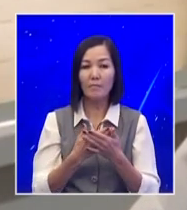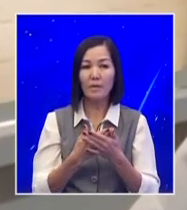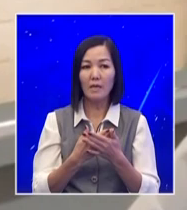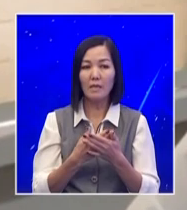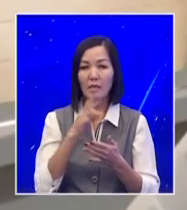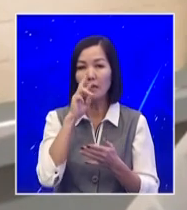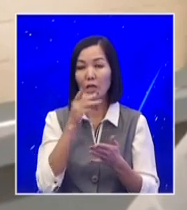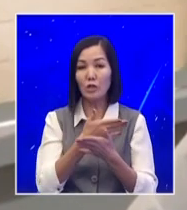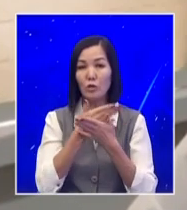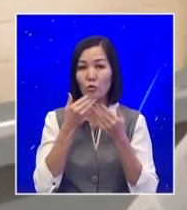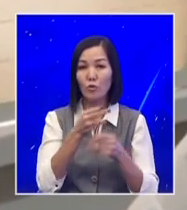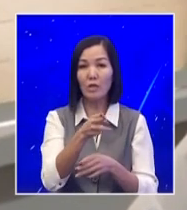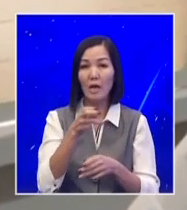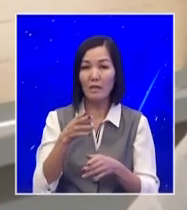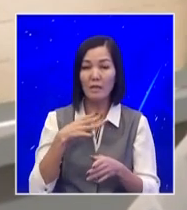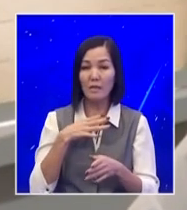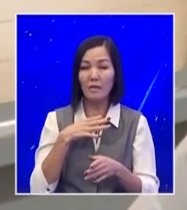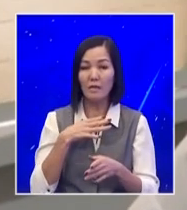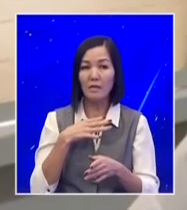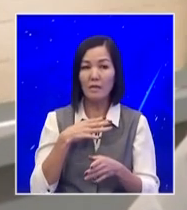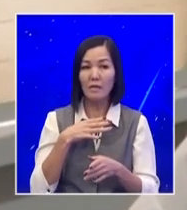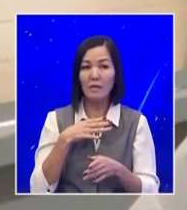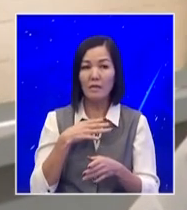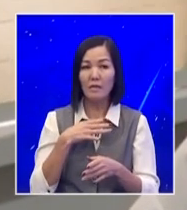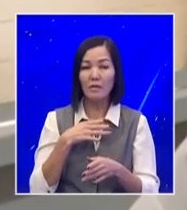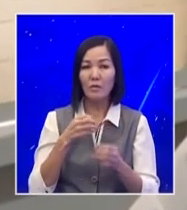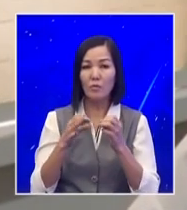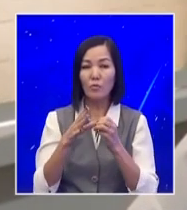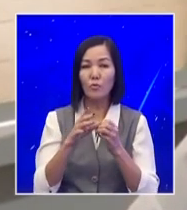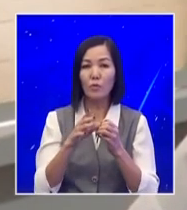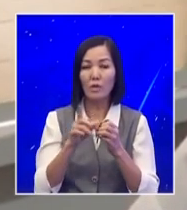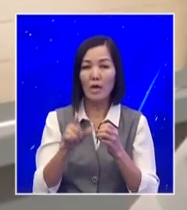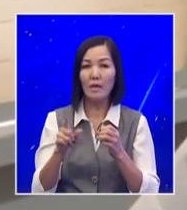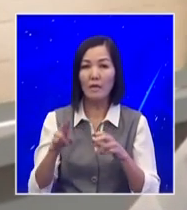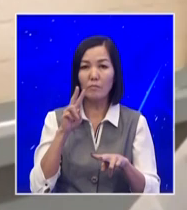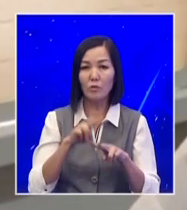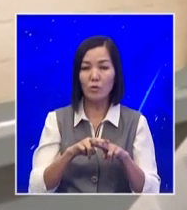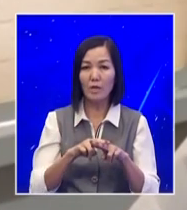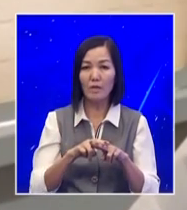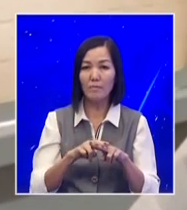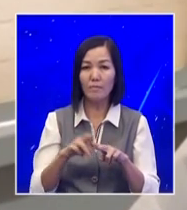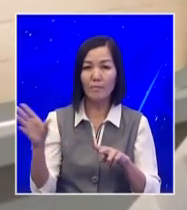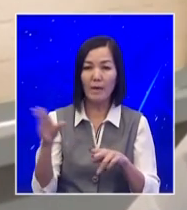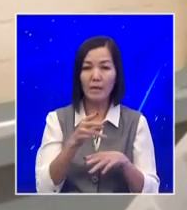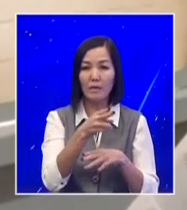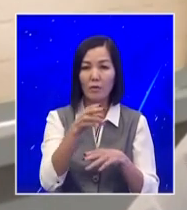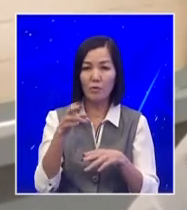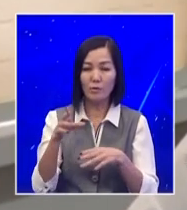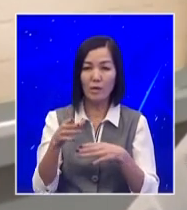құрайды. Мысал үшін Михасевич дегеннің ісі бойынша 14 адам жазықсыз сотталып, олардың бір қатары атылып кеткен екен.